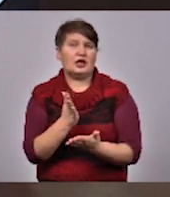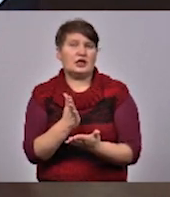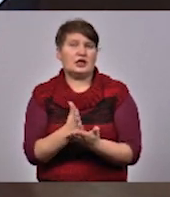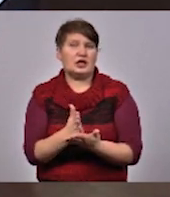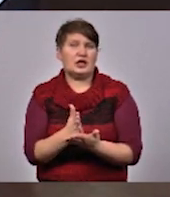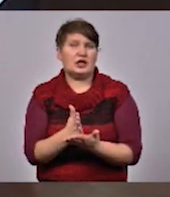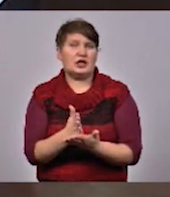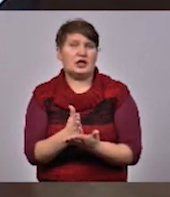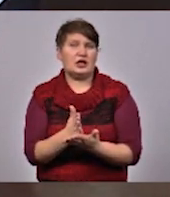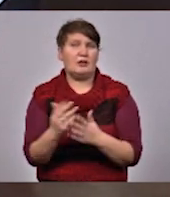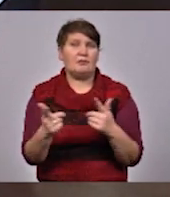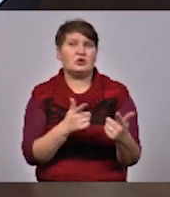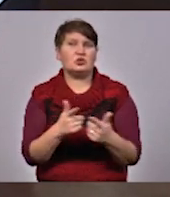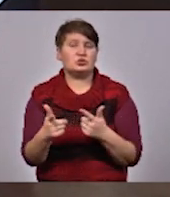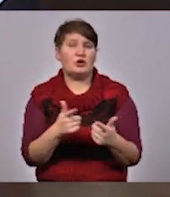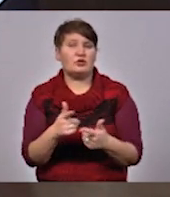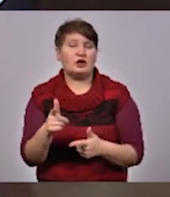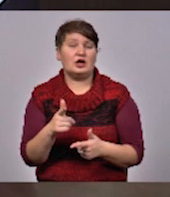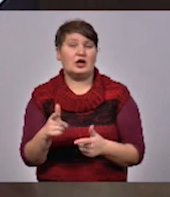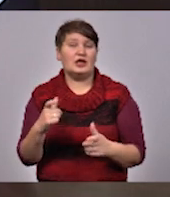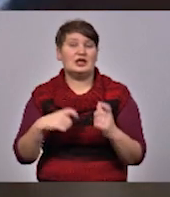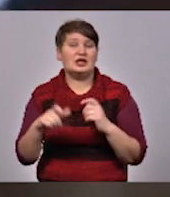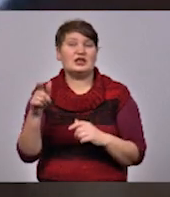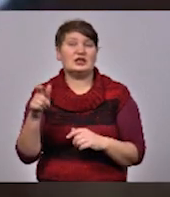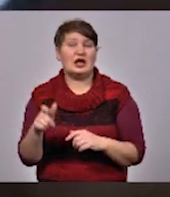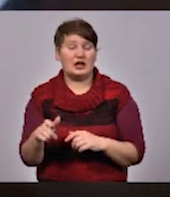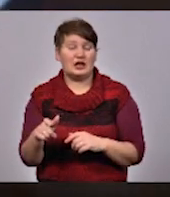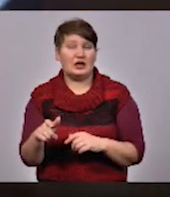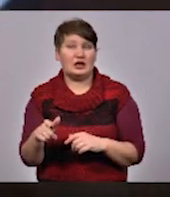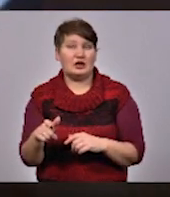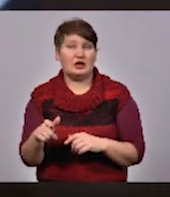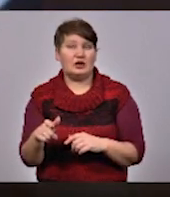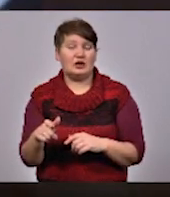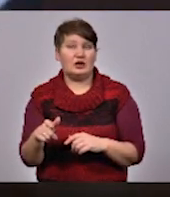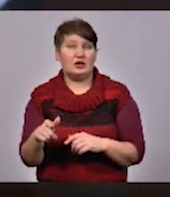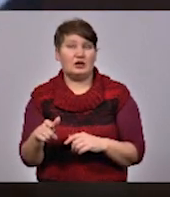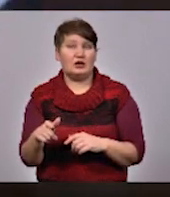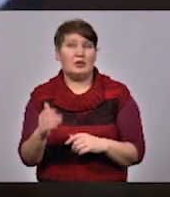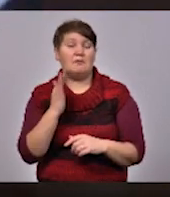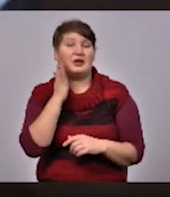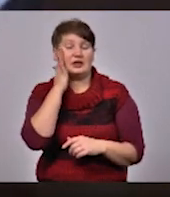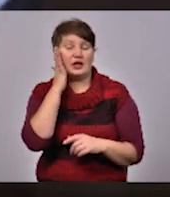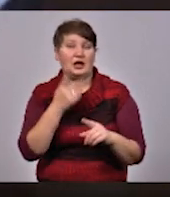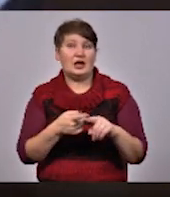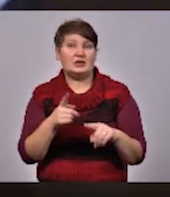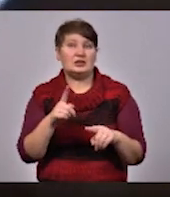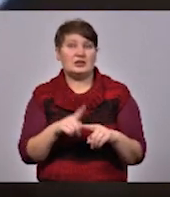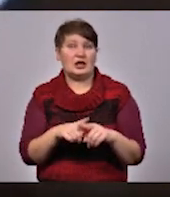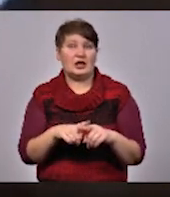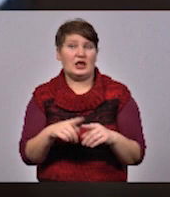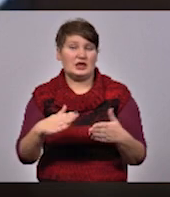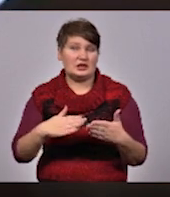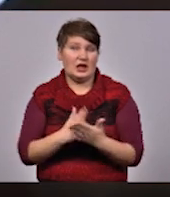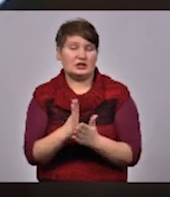тобто підготовка інтерна – це не самоціль. Мета – це якісна